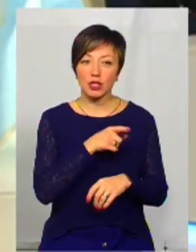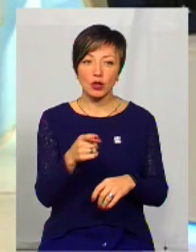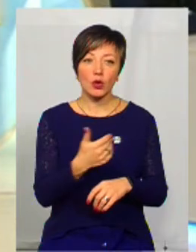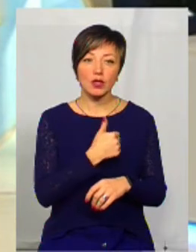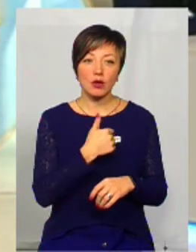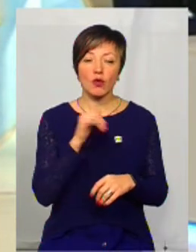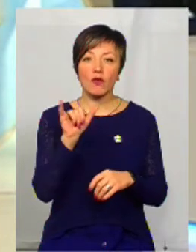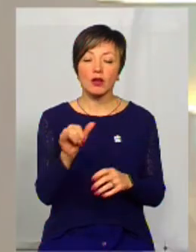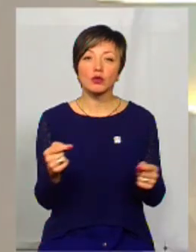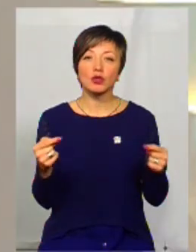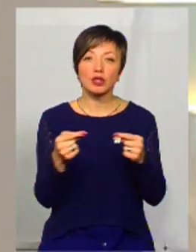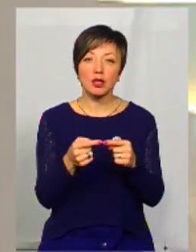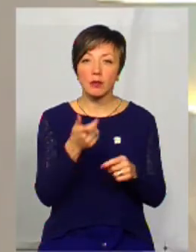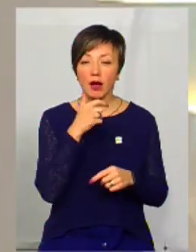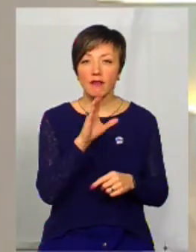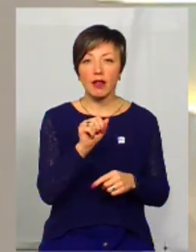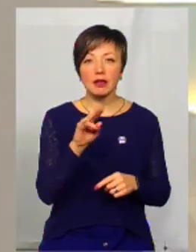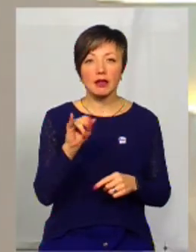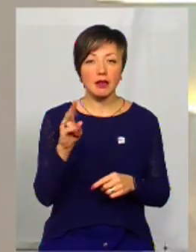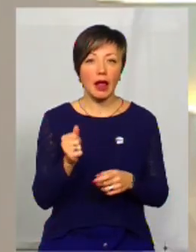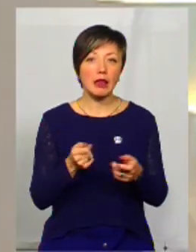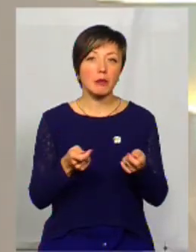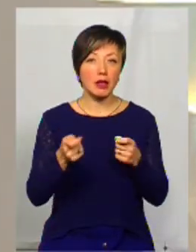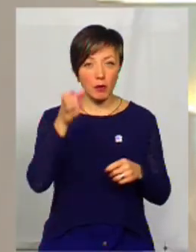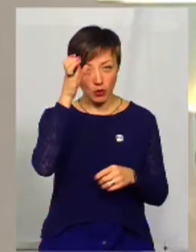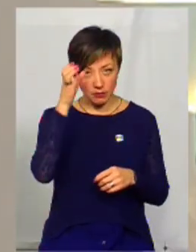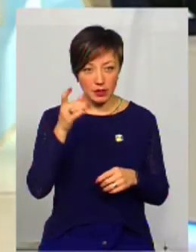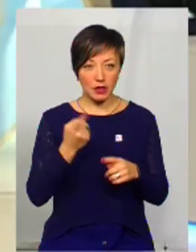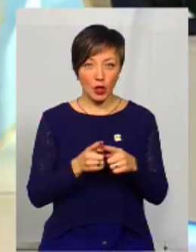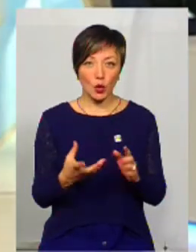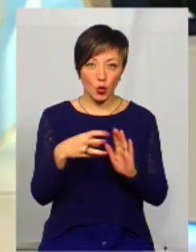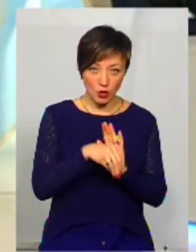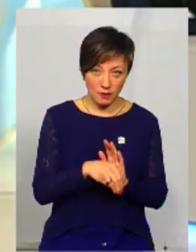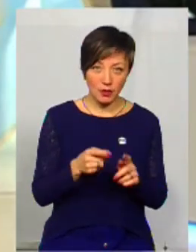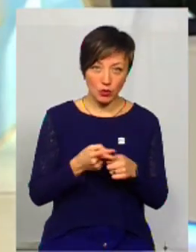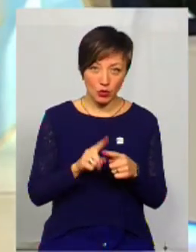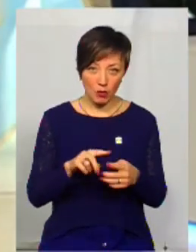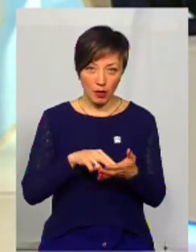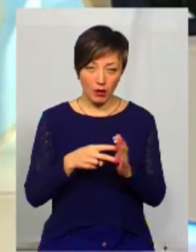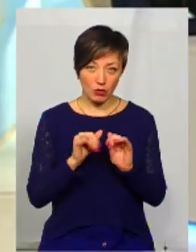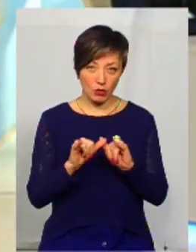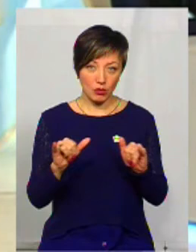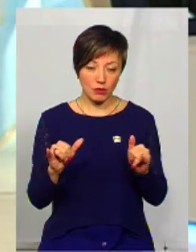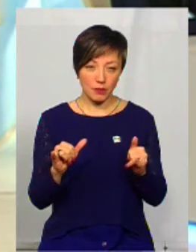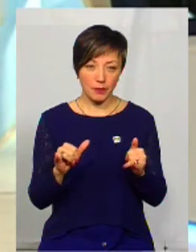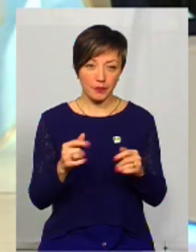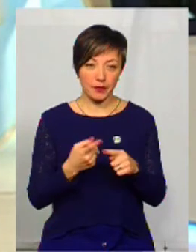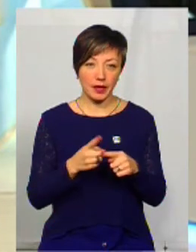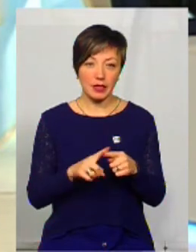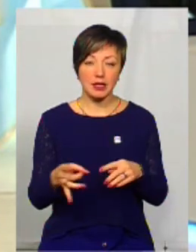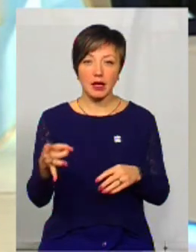Я хочу ще у вас уточнити, пані Валентина, а департамент освіти, він долучився якимось чином до цього плану розвитку? Так,